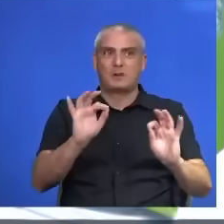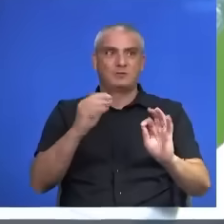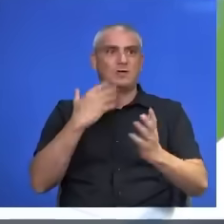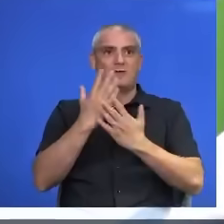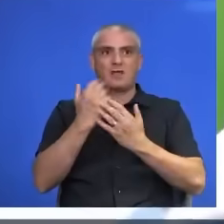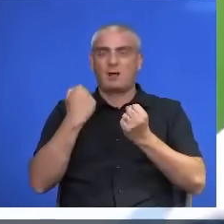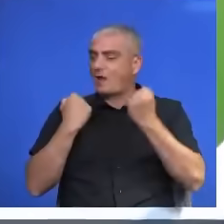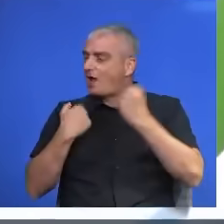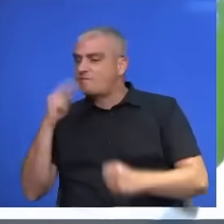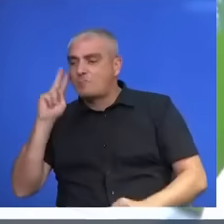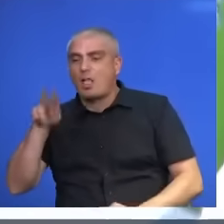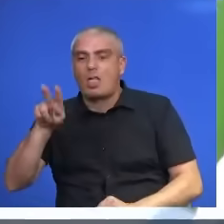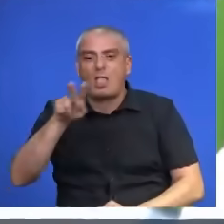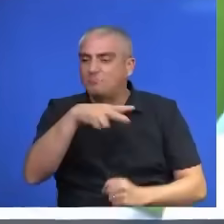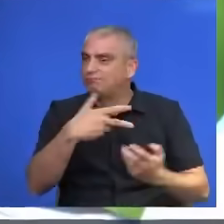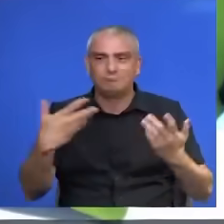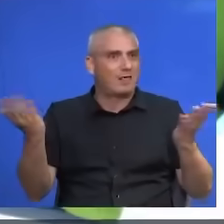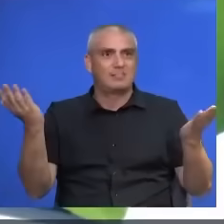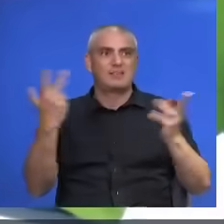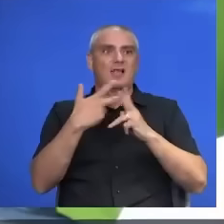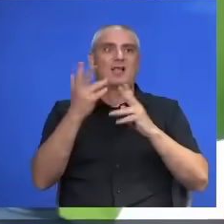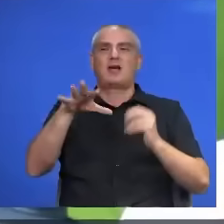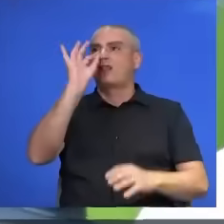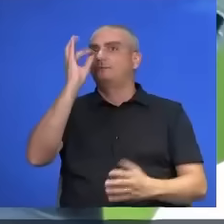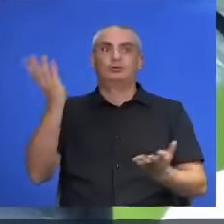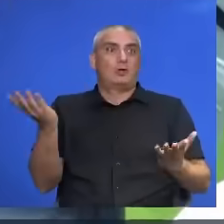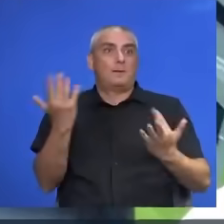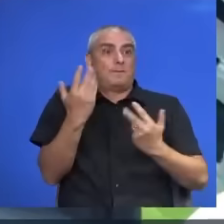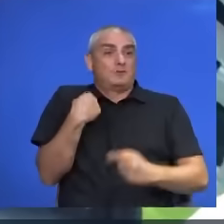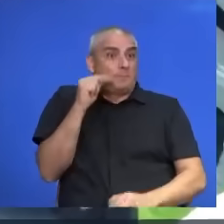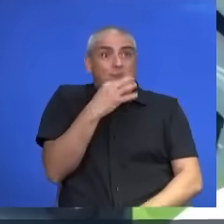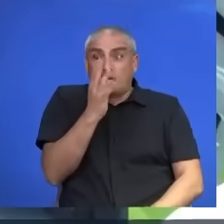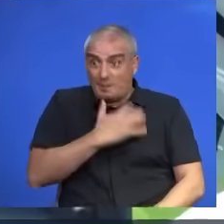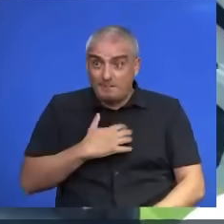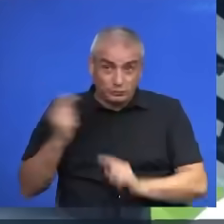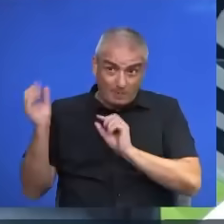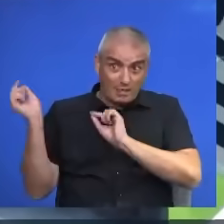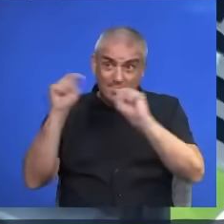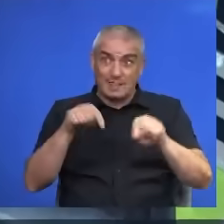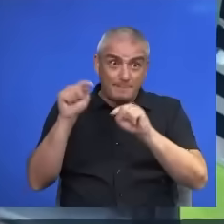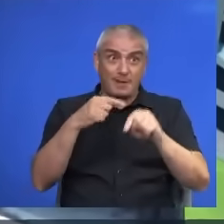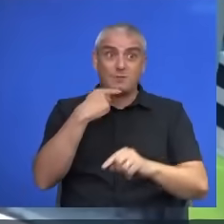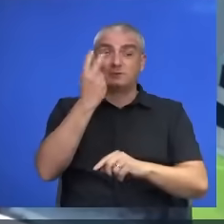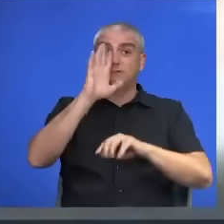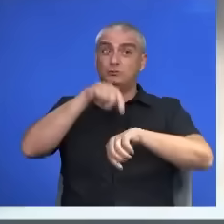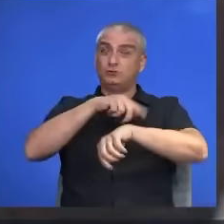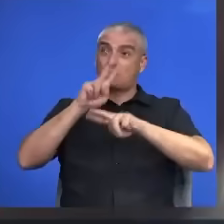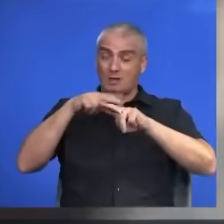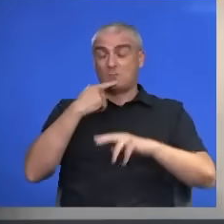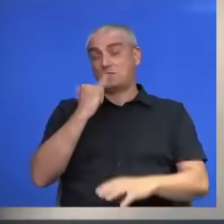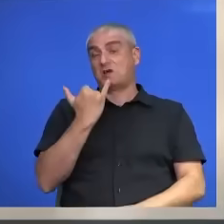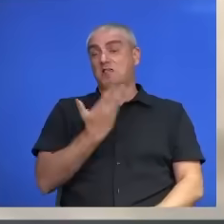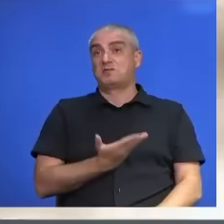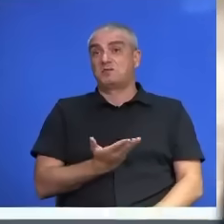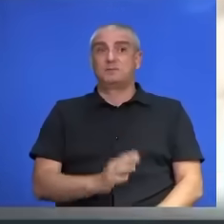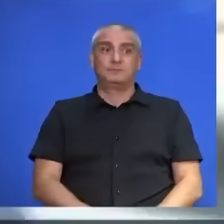הרכבים הזה, אין, רק למצוא. וזה מה שבאנו לשאול, הם עדיין מפנים פצועים 28 שעות אחרי, כאילו, כנראה שכן. יש פה